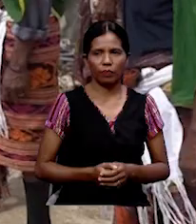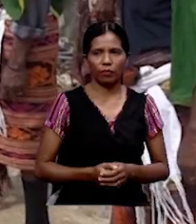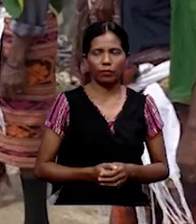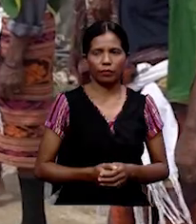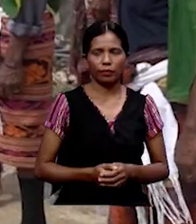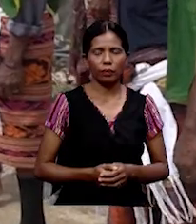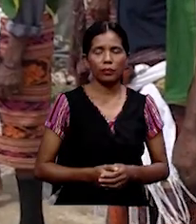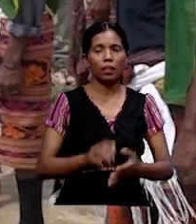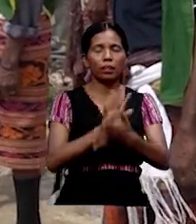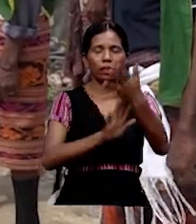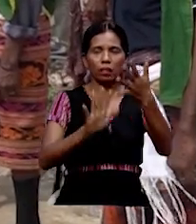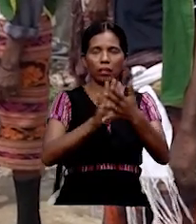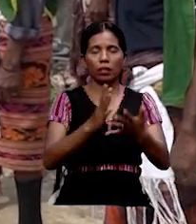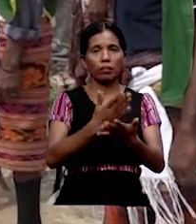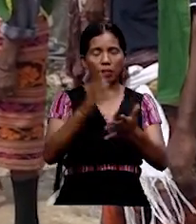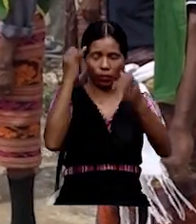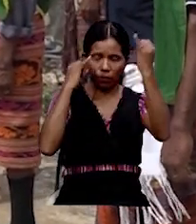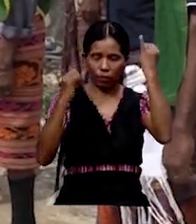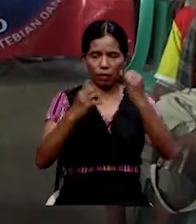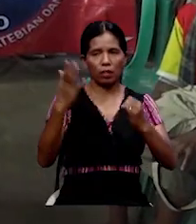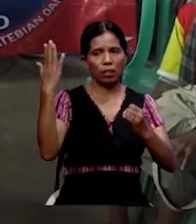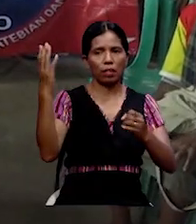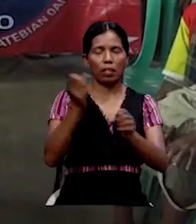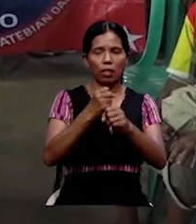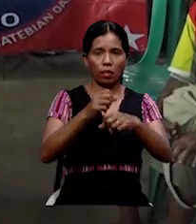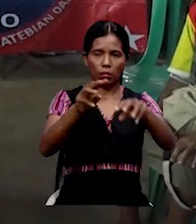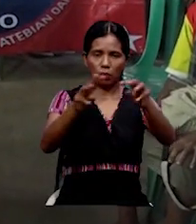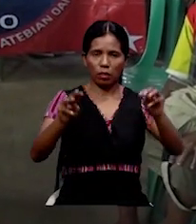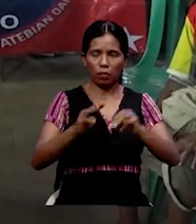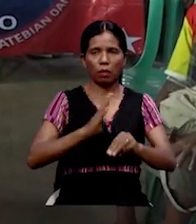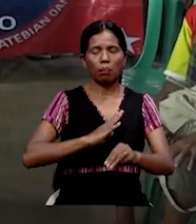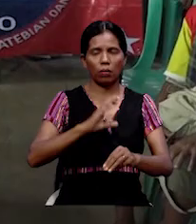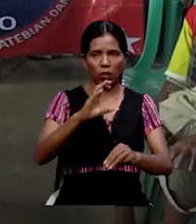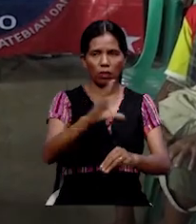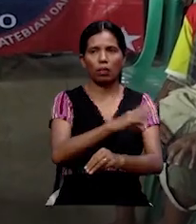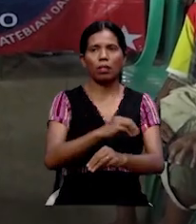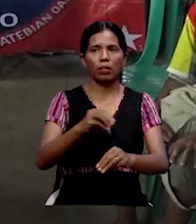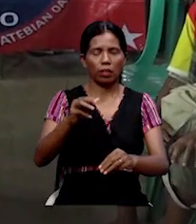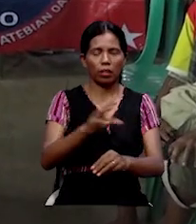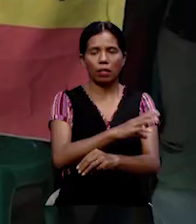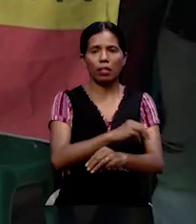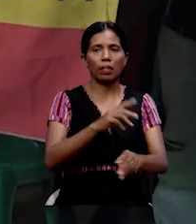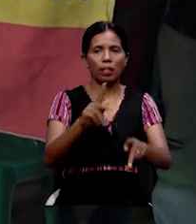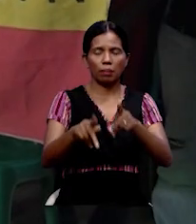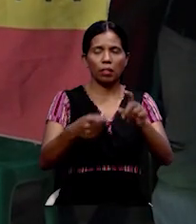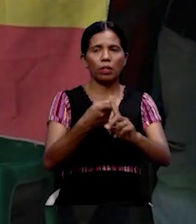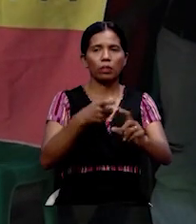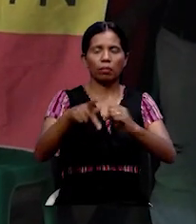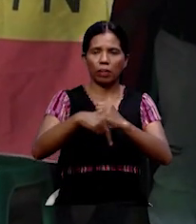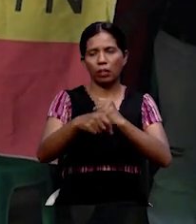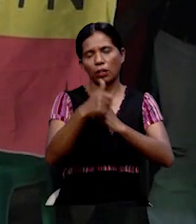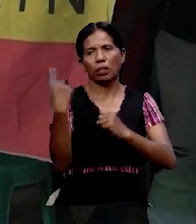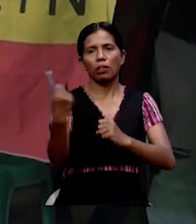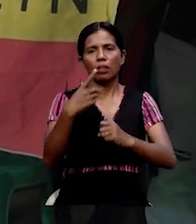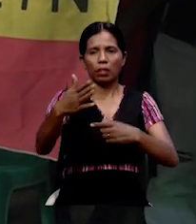Ia seremonia konsolidasaun supregional neberealiza ia munisipu Bokau fundalais ne, militante sira husi Partido Selu na fatin